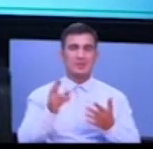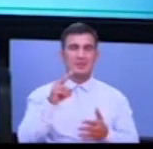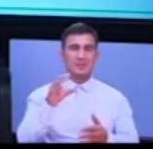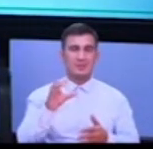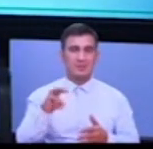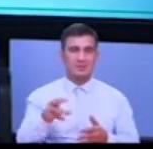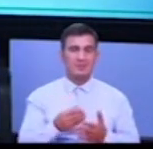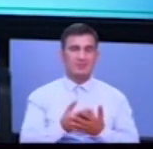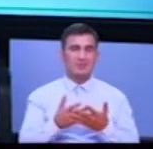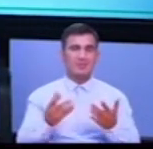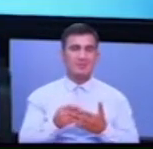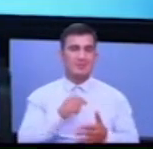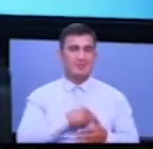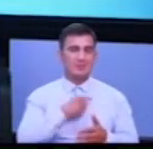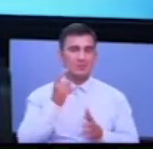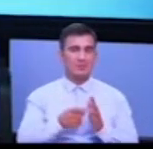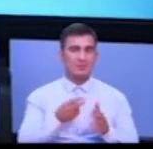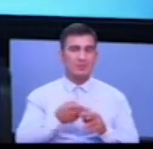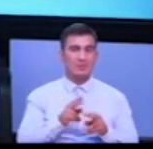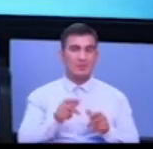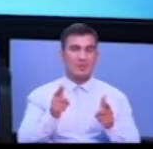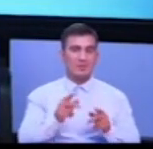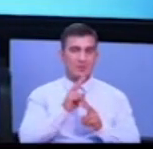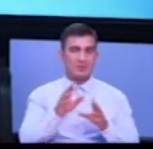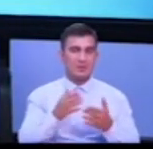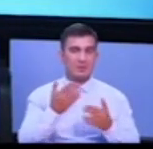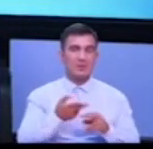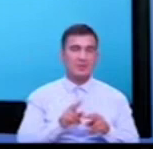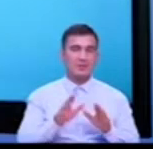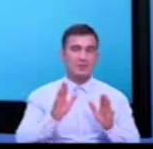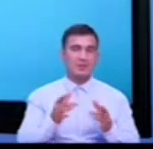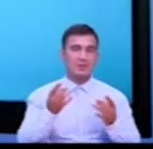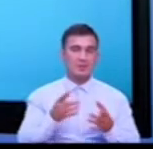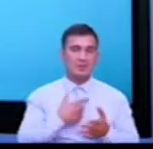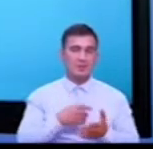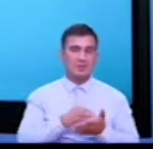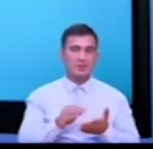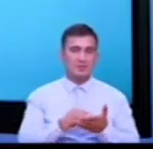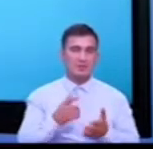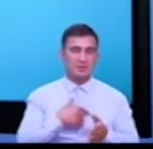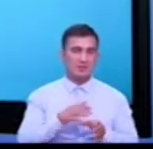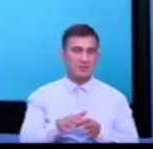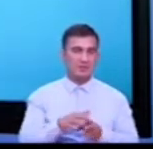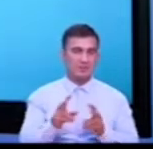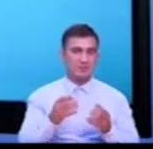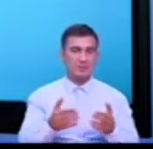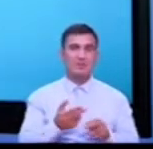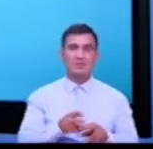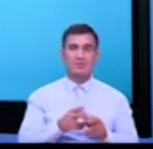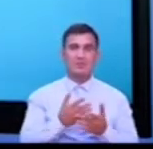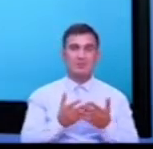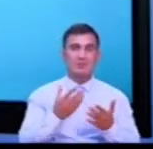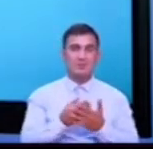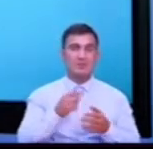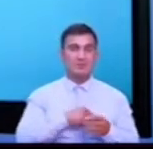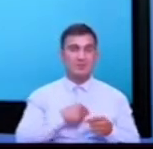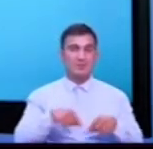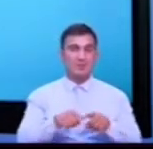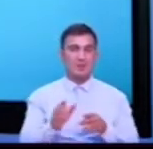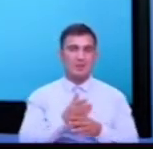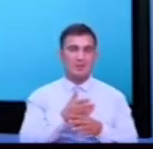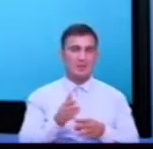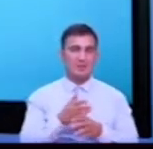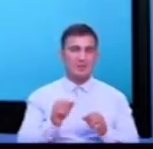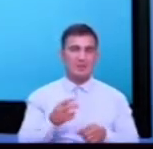ifodalang. Bunda namuna berilmagan, mustaqil ravishda bajaramiz. 223 santimetr. Buni quyidagicha ajratishimiz